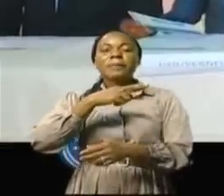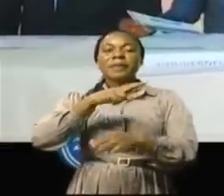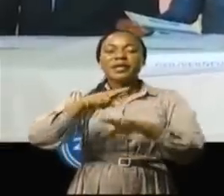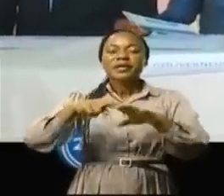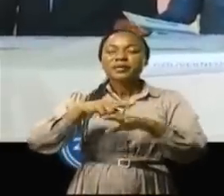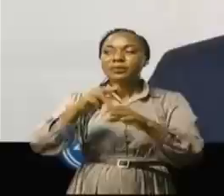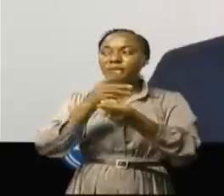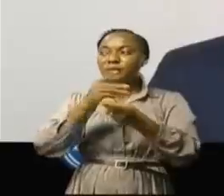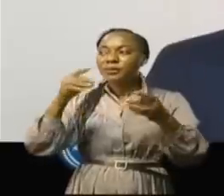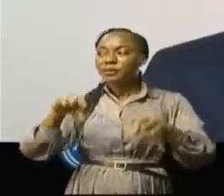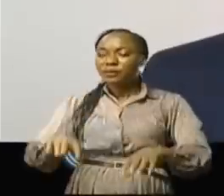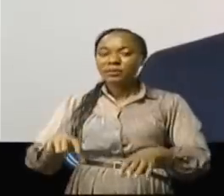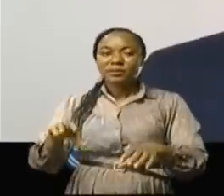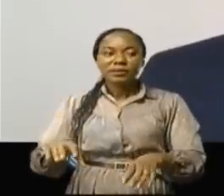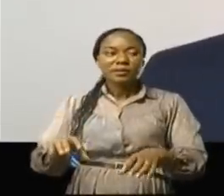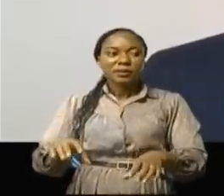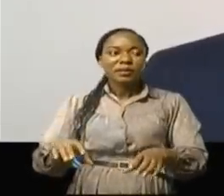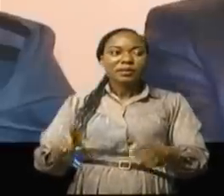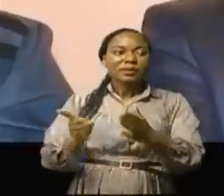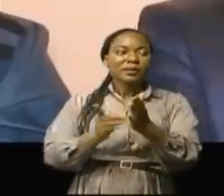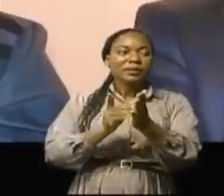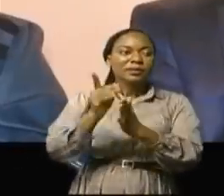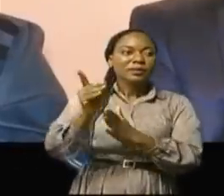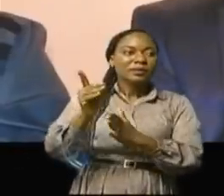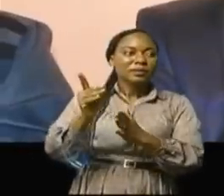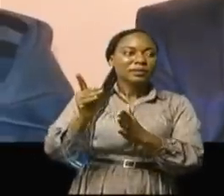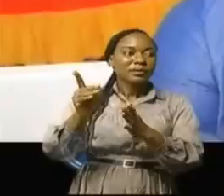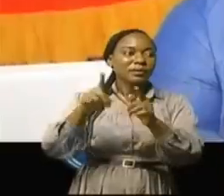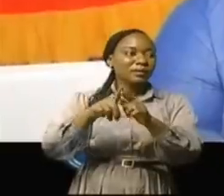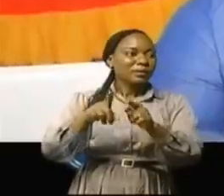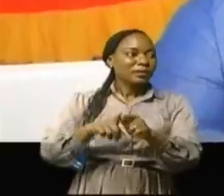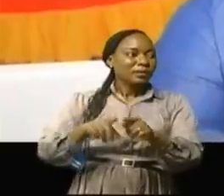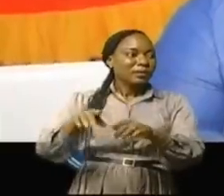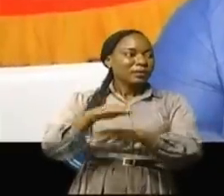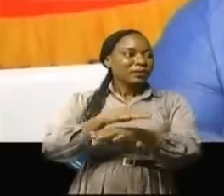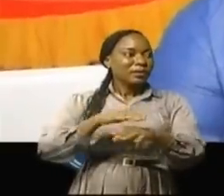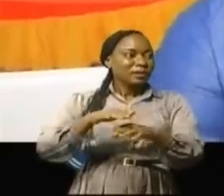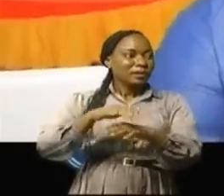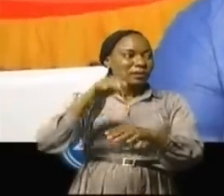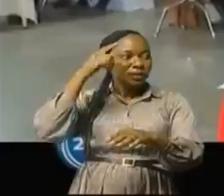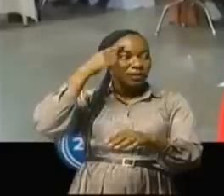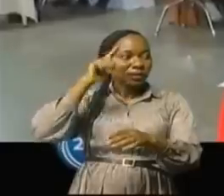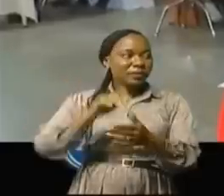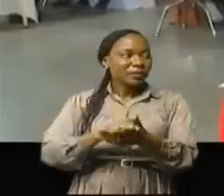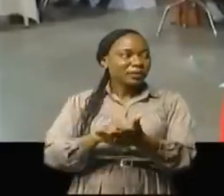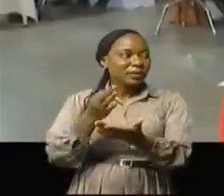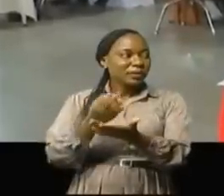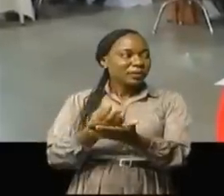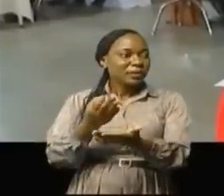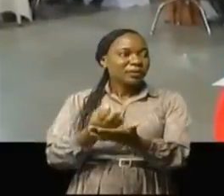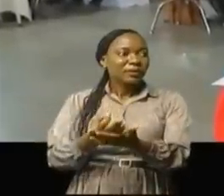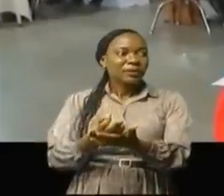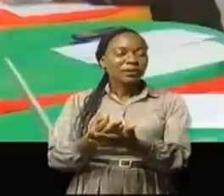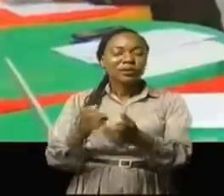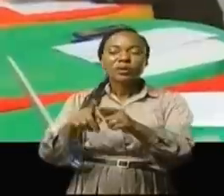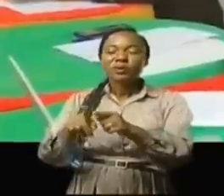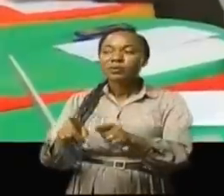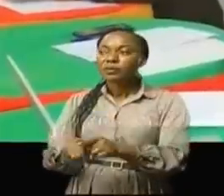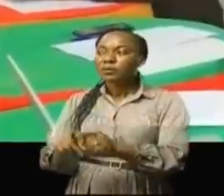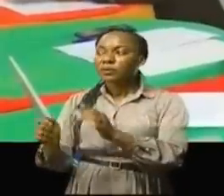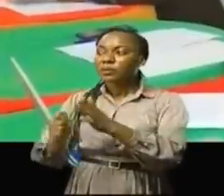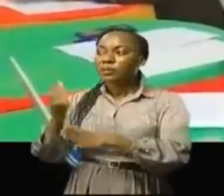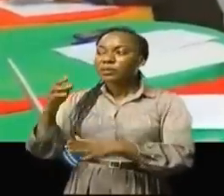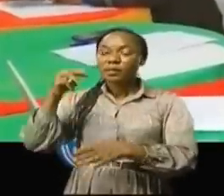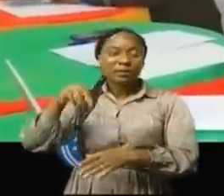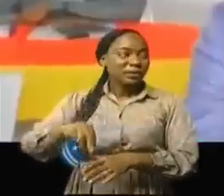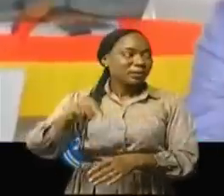exécuté par l'Agence française de développement AFD sur le financement du Fonds national RED+ à hauteur de 15 millions de